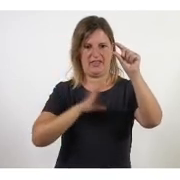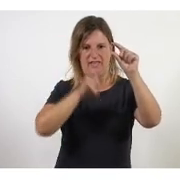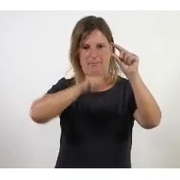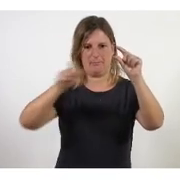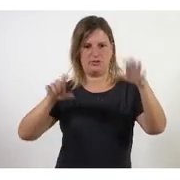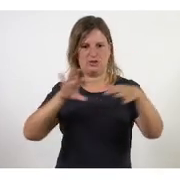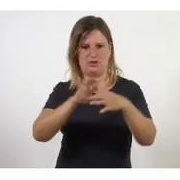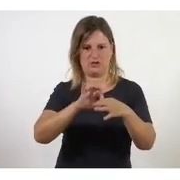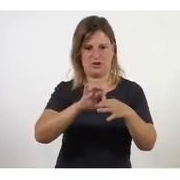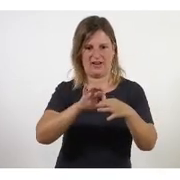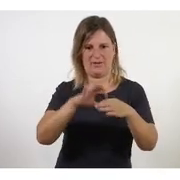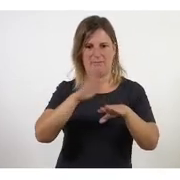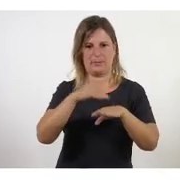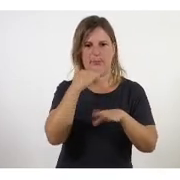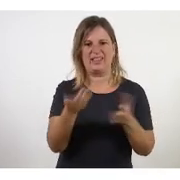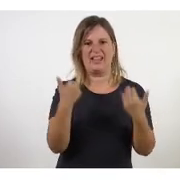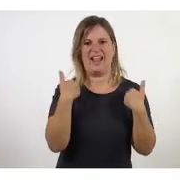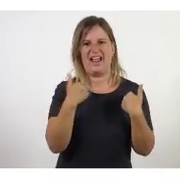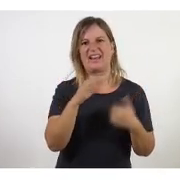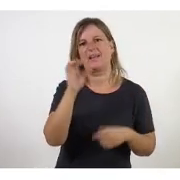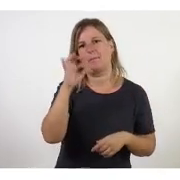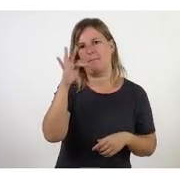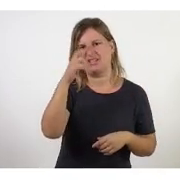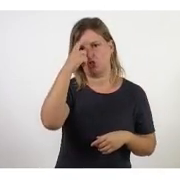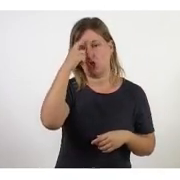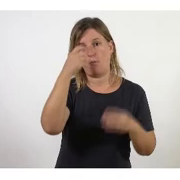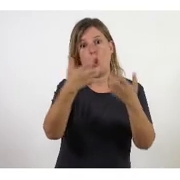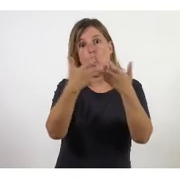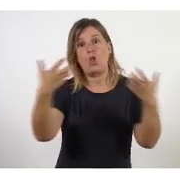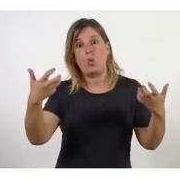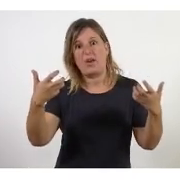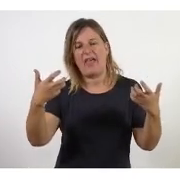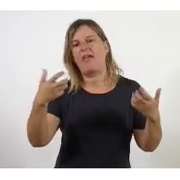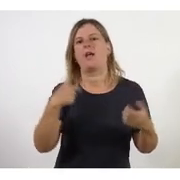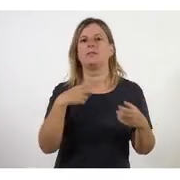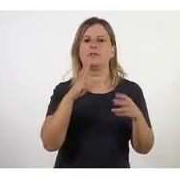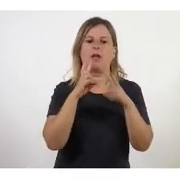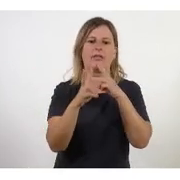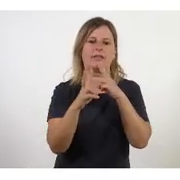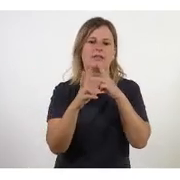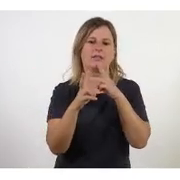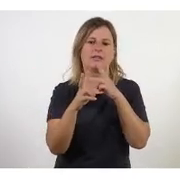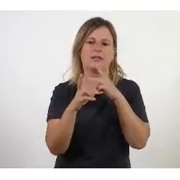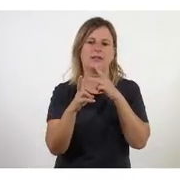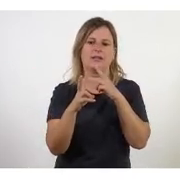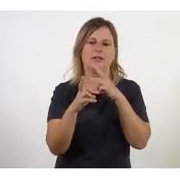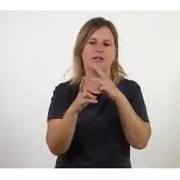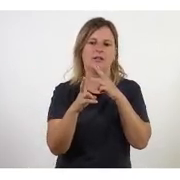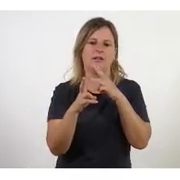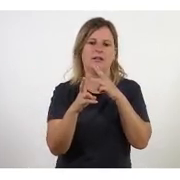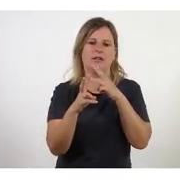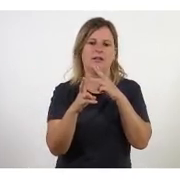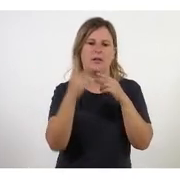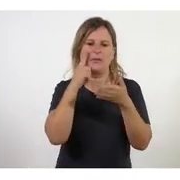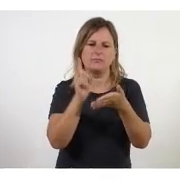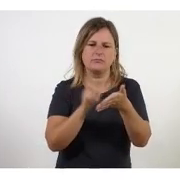identifiquen la persona i el seu càrrec. La durada, en aquest cas, jo l'he fet durant, si el marquem,